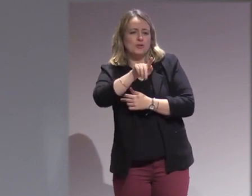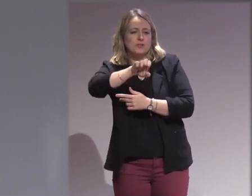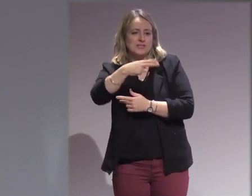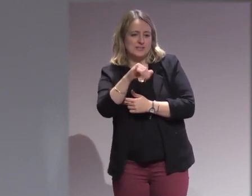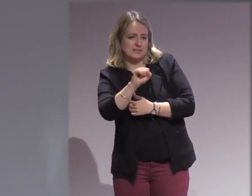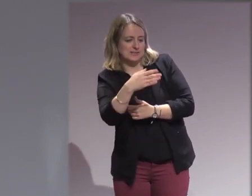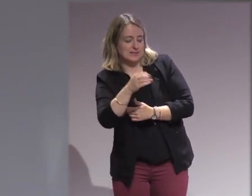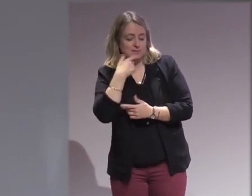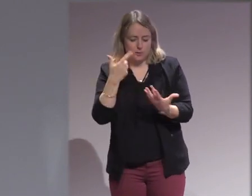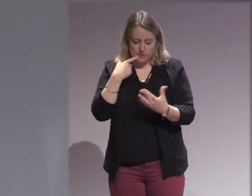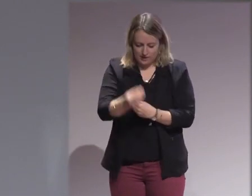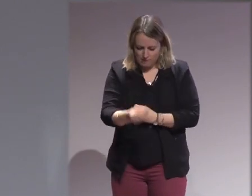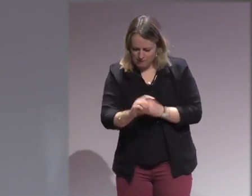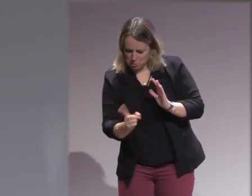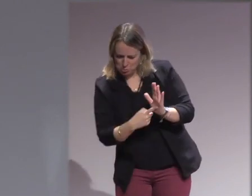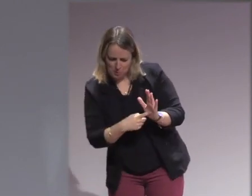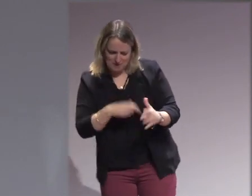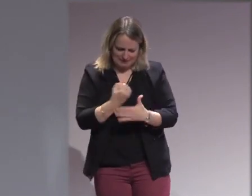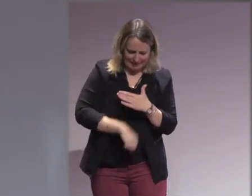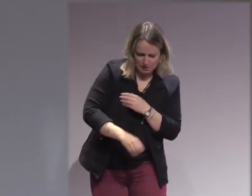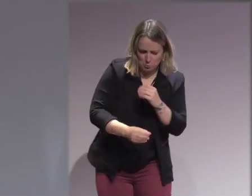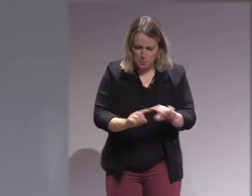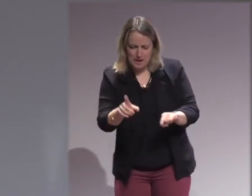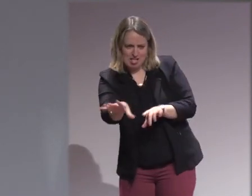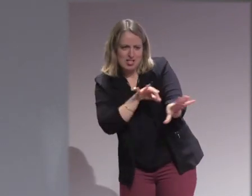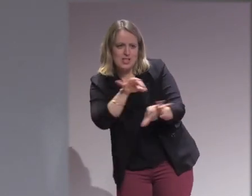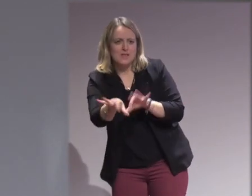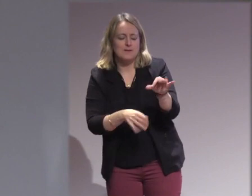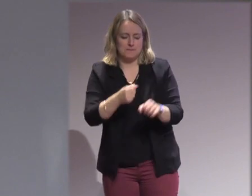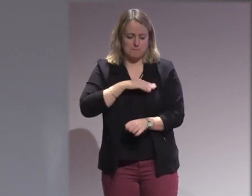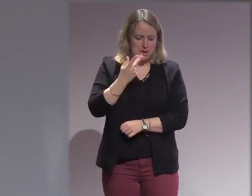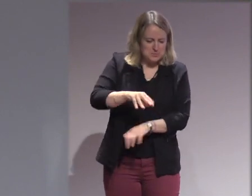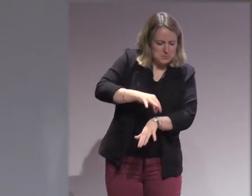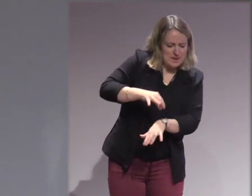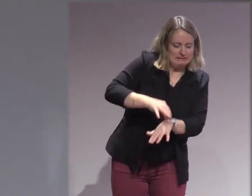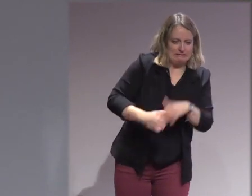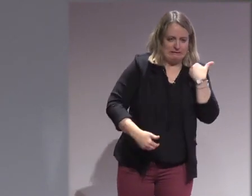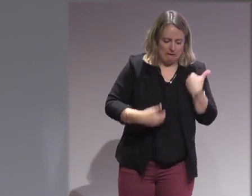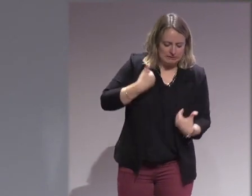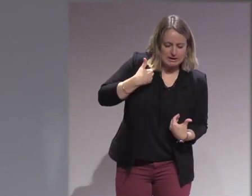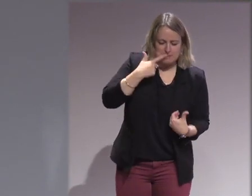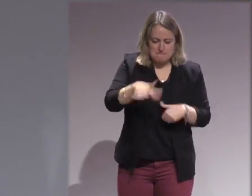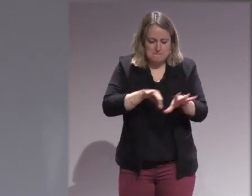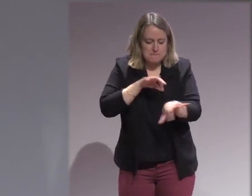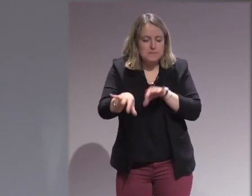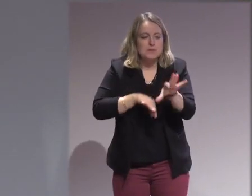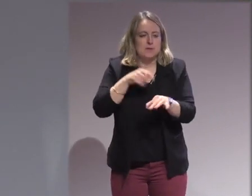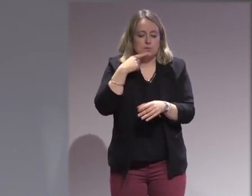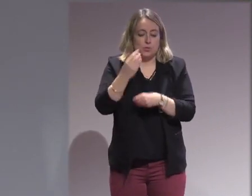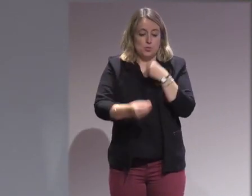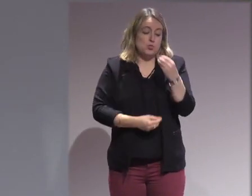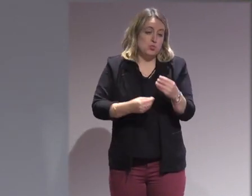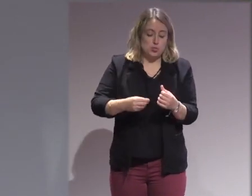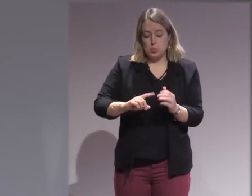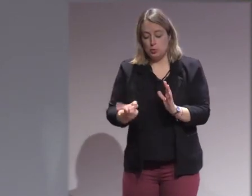qui sont les enfants qui devraient ou ne devraient pas naître du fait de leur maladie, de leur handicap, ou qui sont du coup